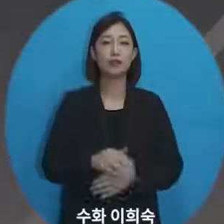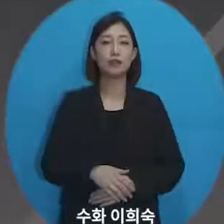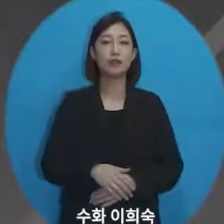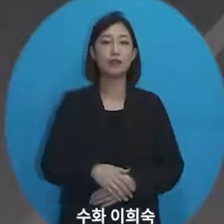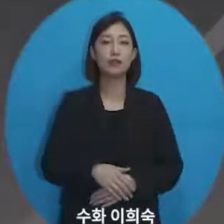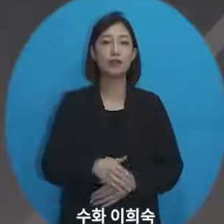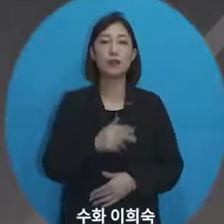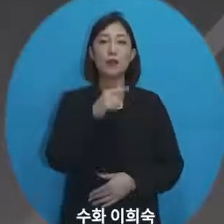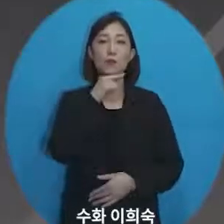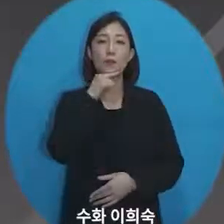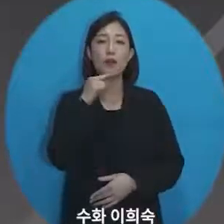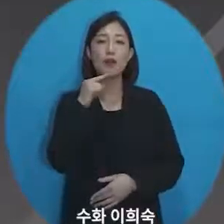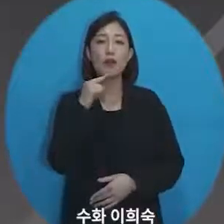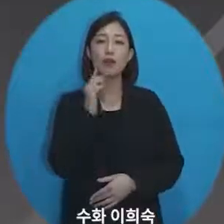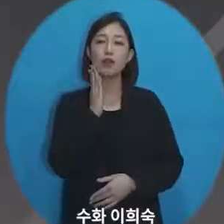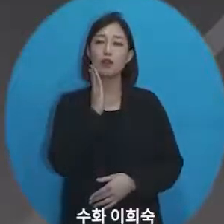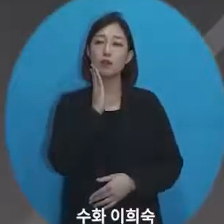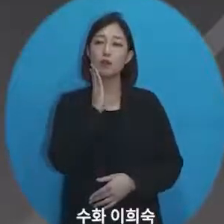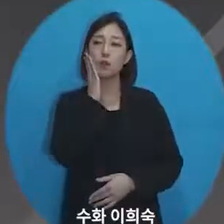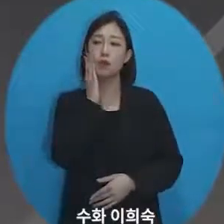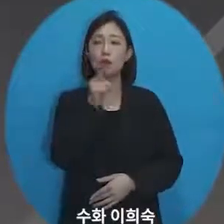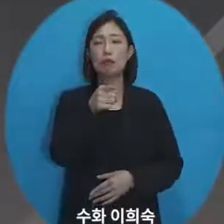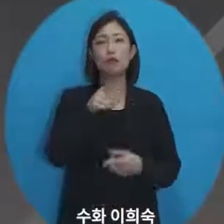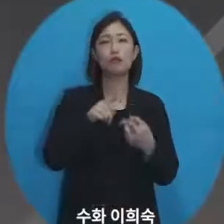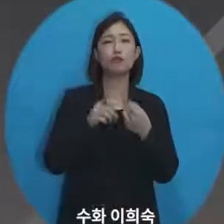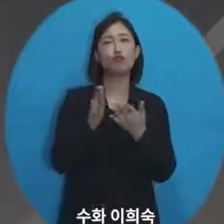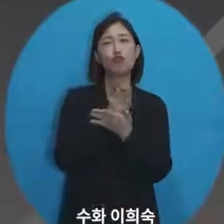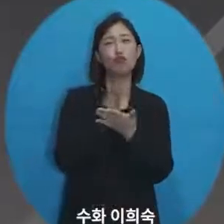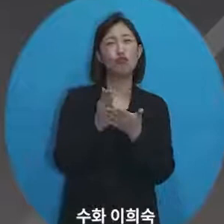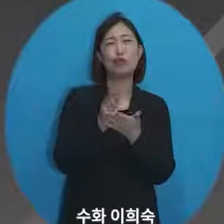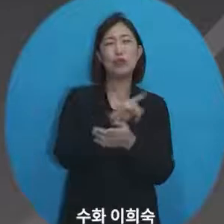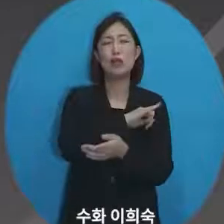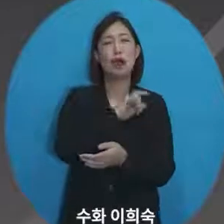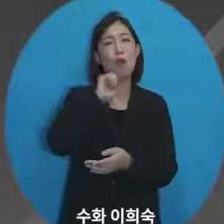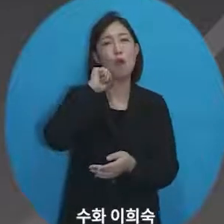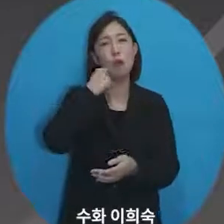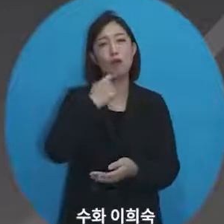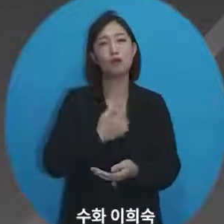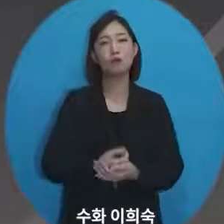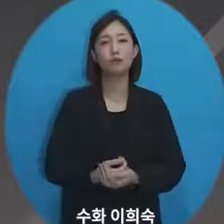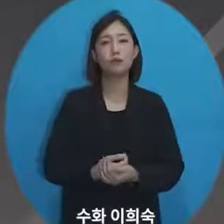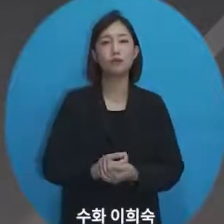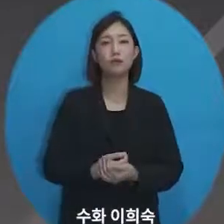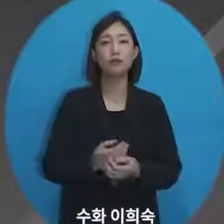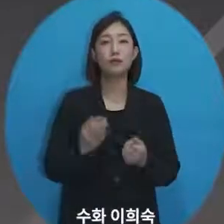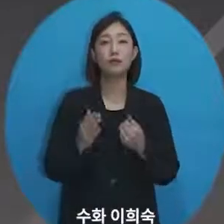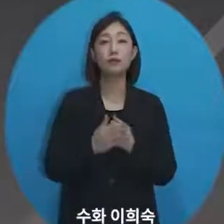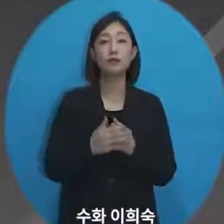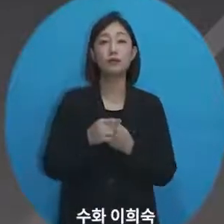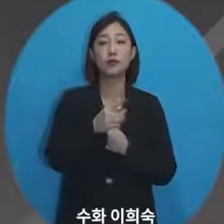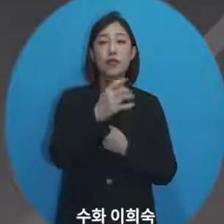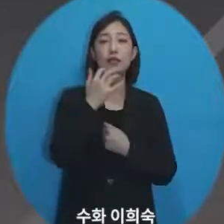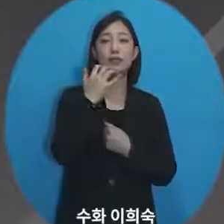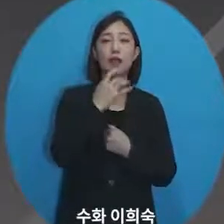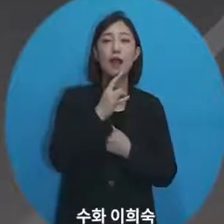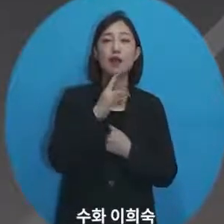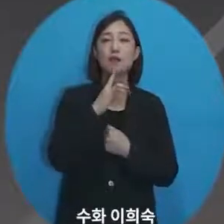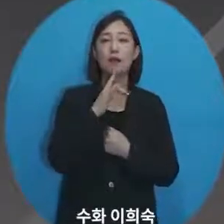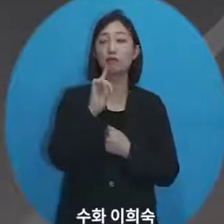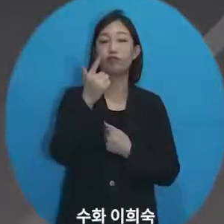듣는데요. 적색과 녹색에 대해서 이제 구분하기 힘든 부분인데요. 그 부분에 대해서 패턴을